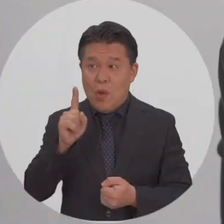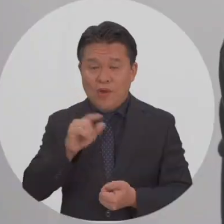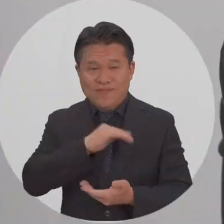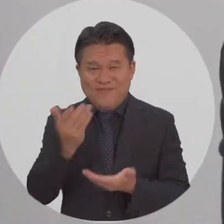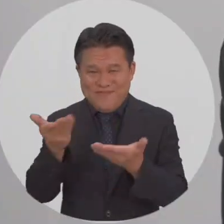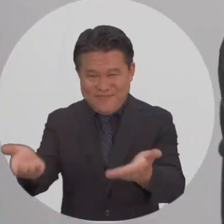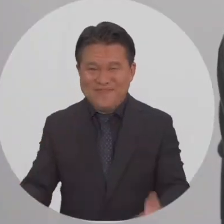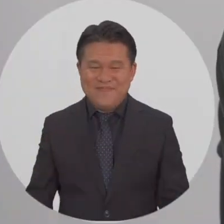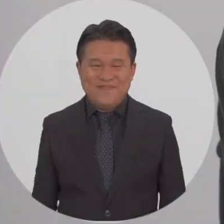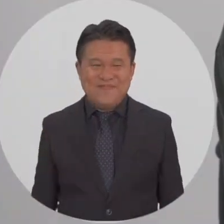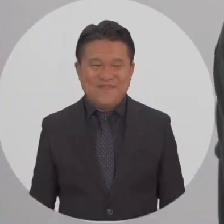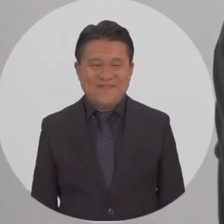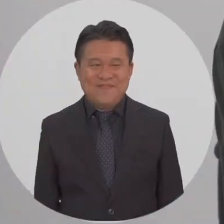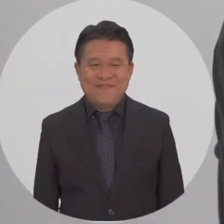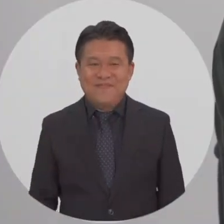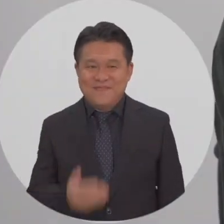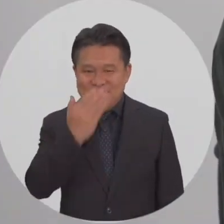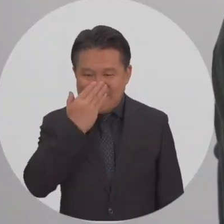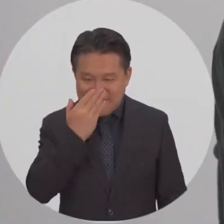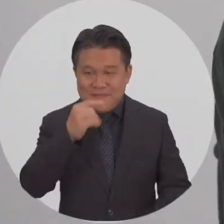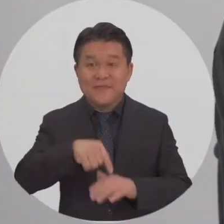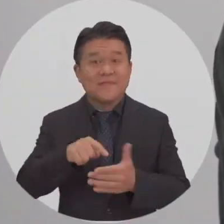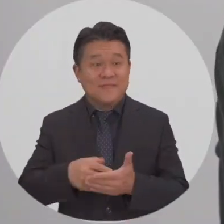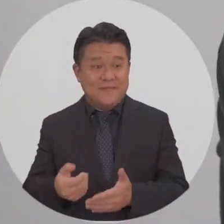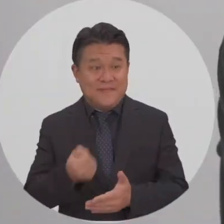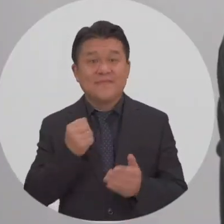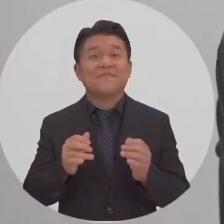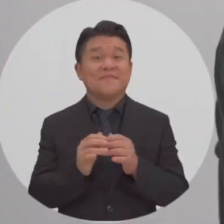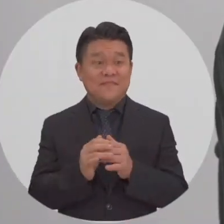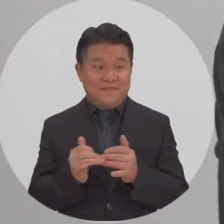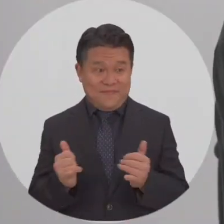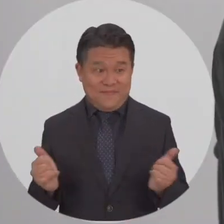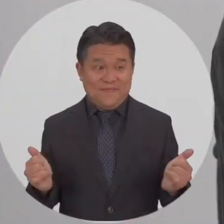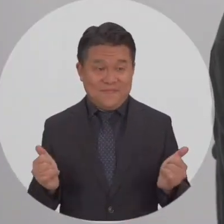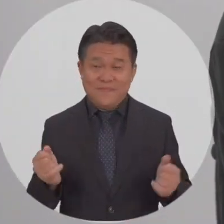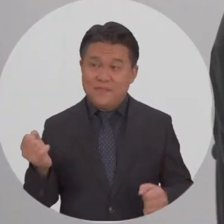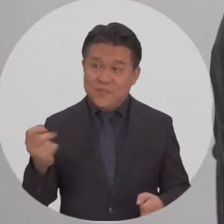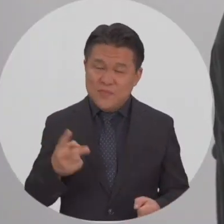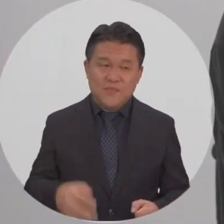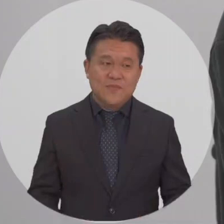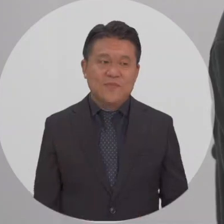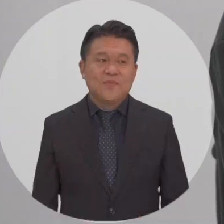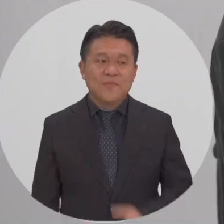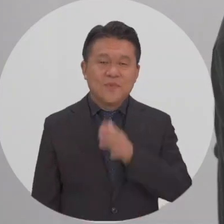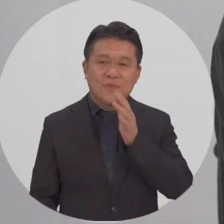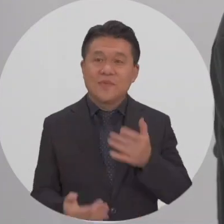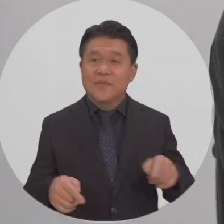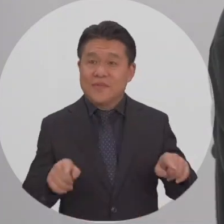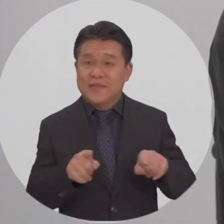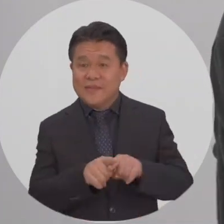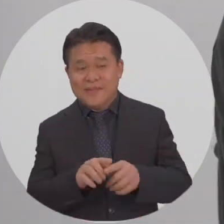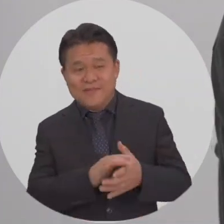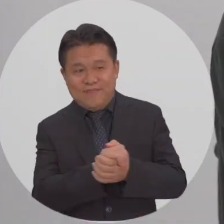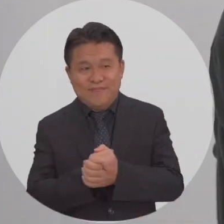남겨주세요. 선한 마음을 갖고 있는 사람 혹은 노인분들과